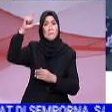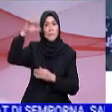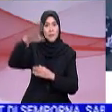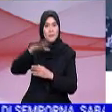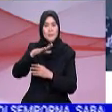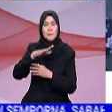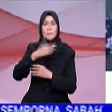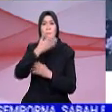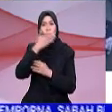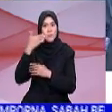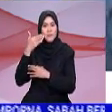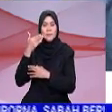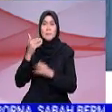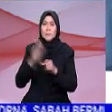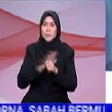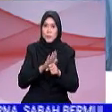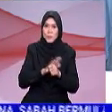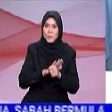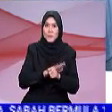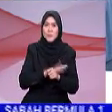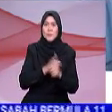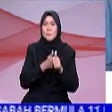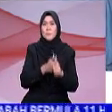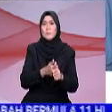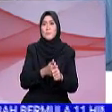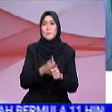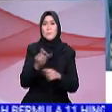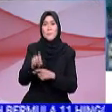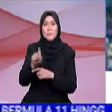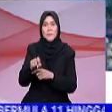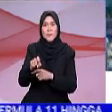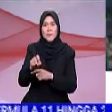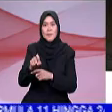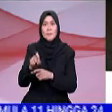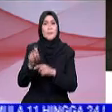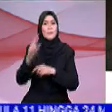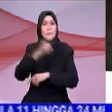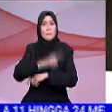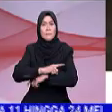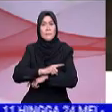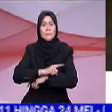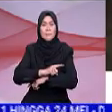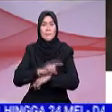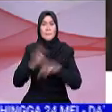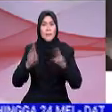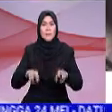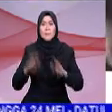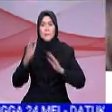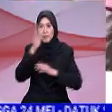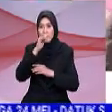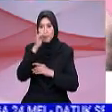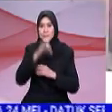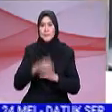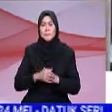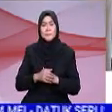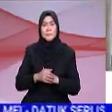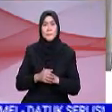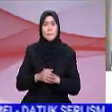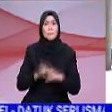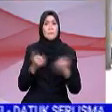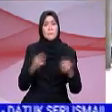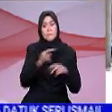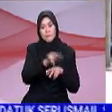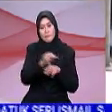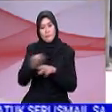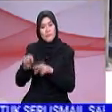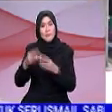barang-barang adalah mencukupi untuk keperluan harian rakyat Melaka. Beliau terdahulu membuat tinjauan di Pasar Kuala Sungai